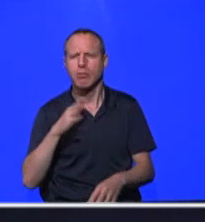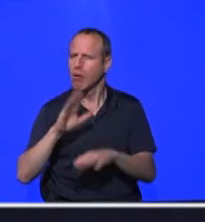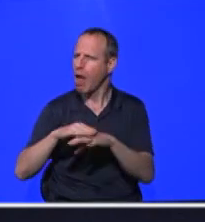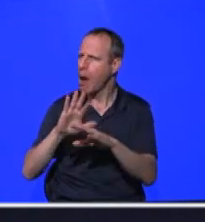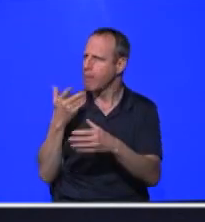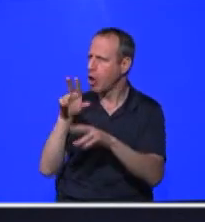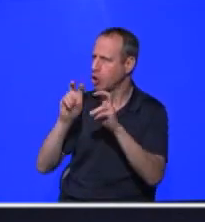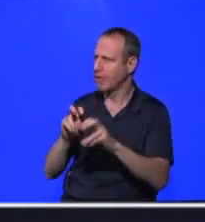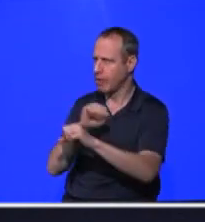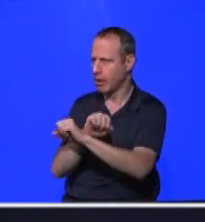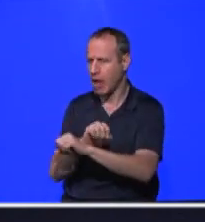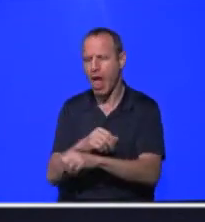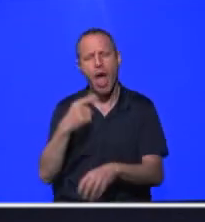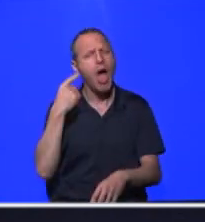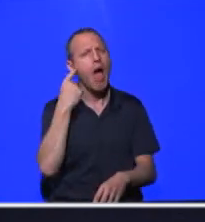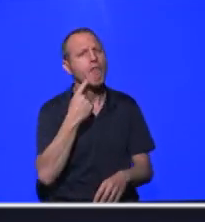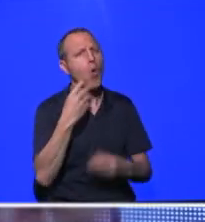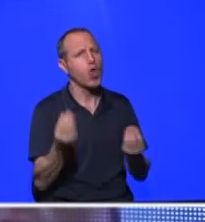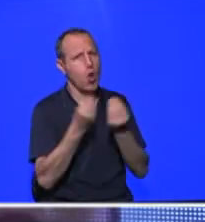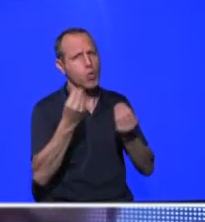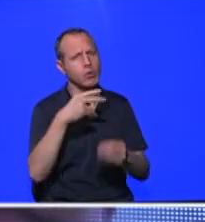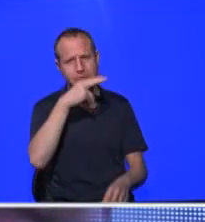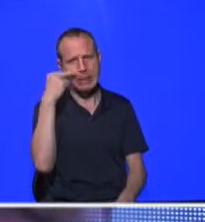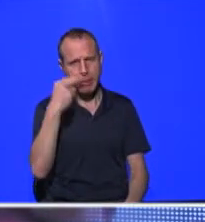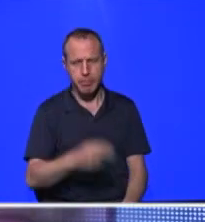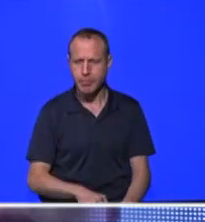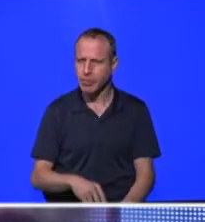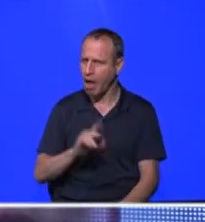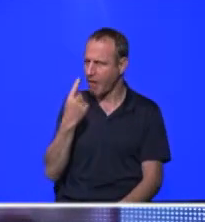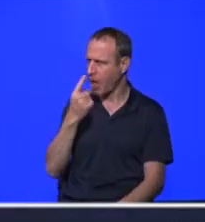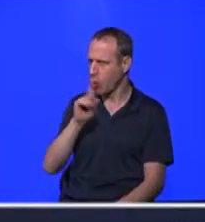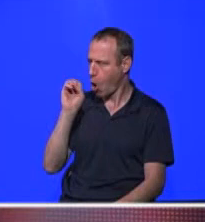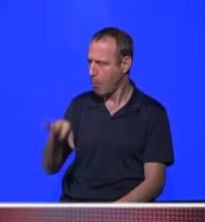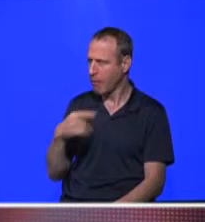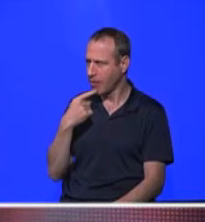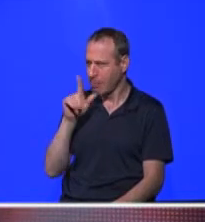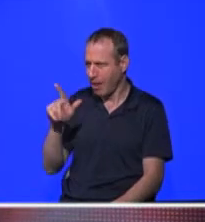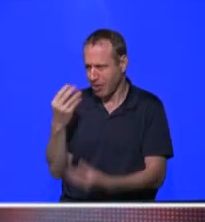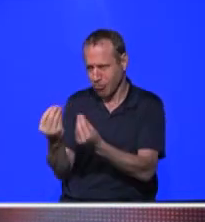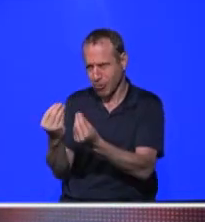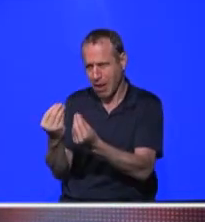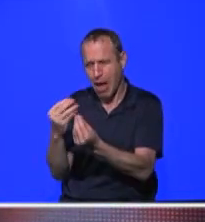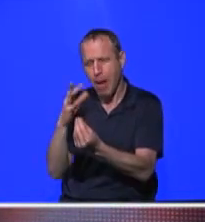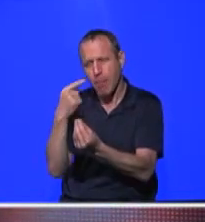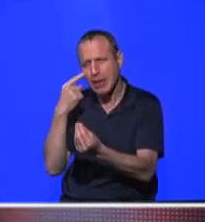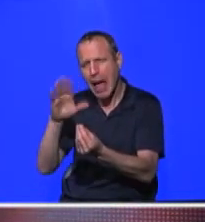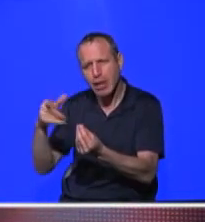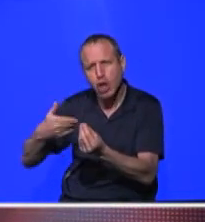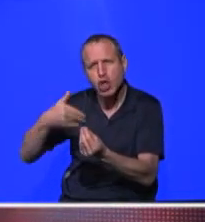בכם? עבירות רכוש וסמים. ואף אחד לא בא ואמר לך, אוקיי, בוא רגע שנייה, נראה איך אתה יוצא